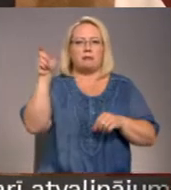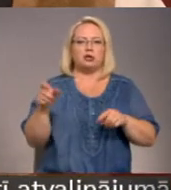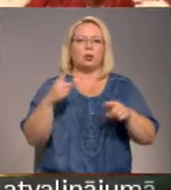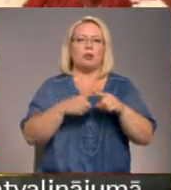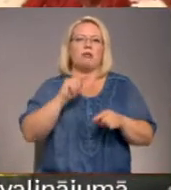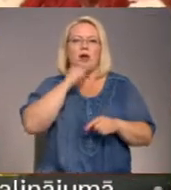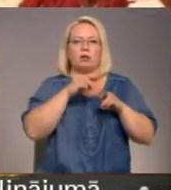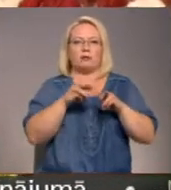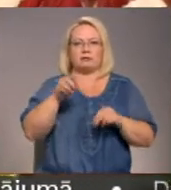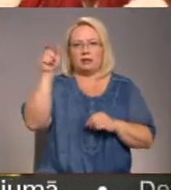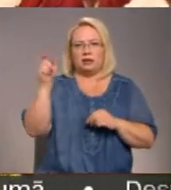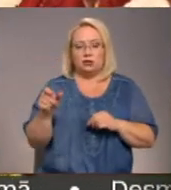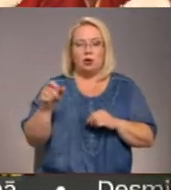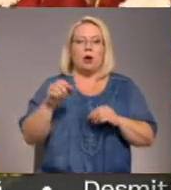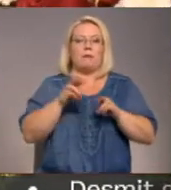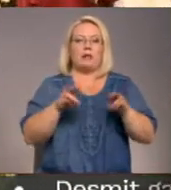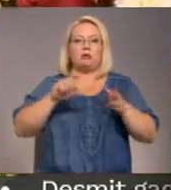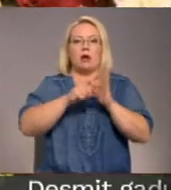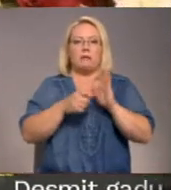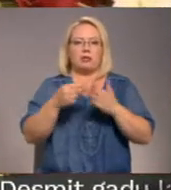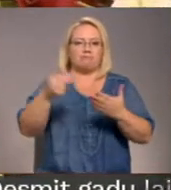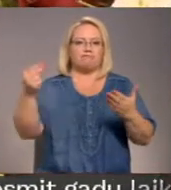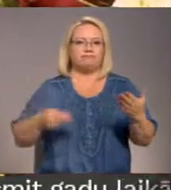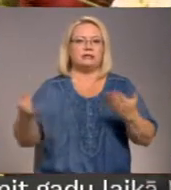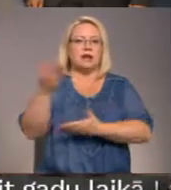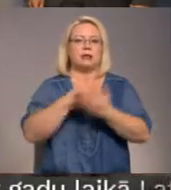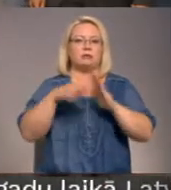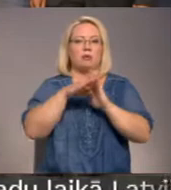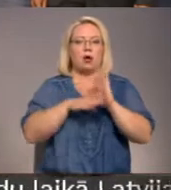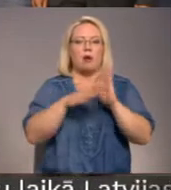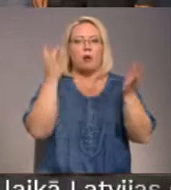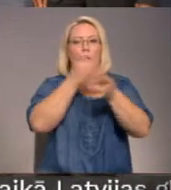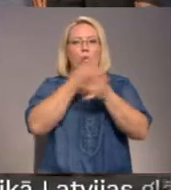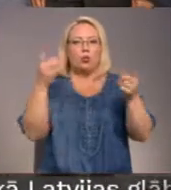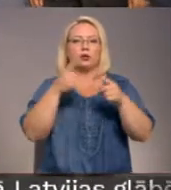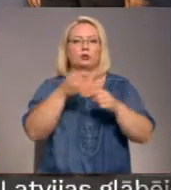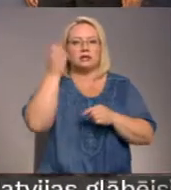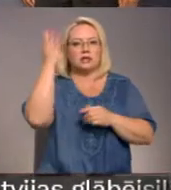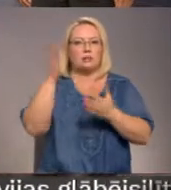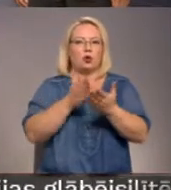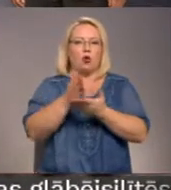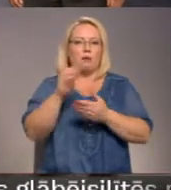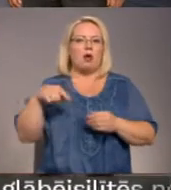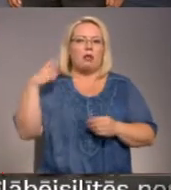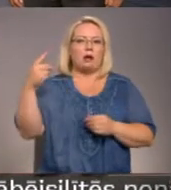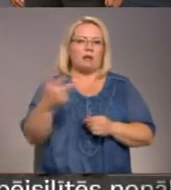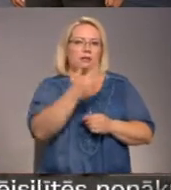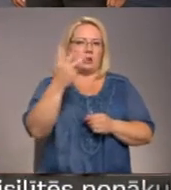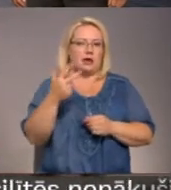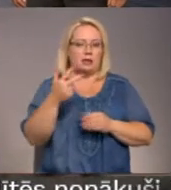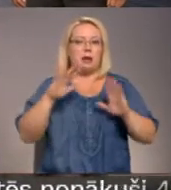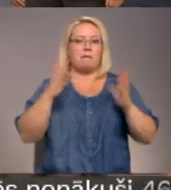ministru. Ministru kabinetā arī parakstīts sadarbības programma kultūras un izglītības jomā nākamajiem trim gadiem.